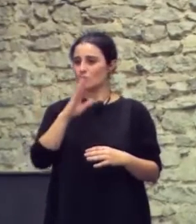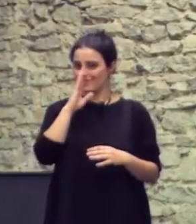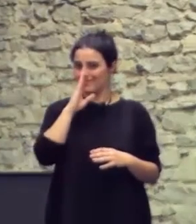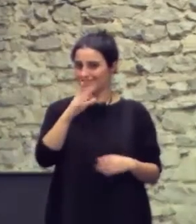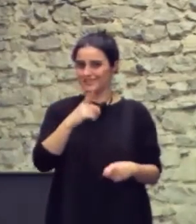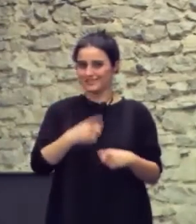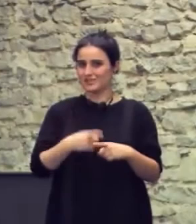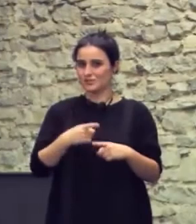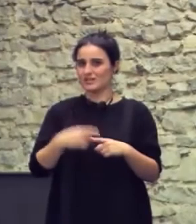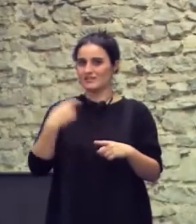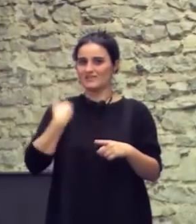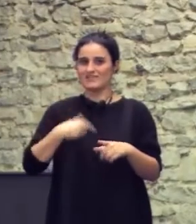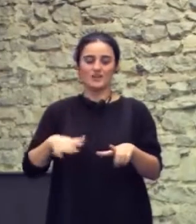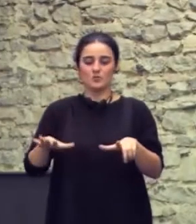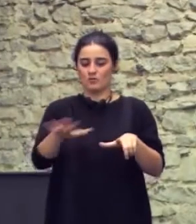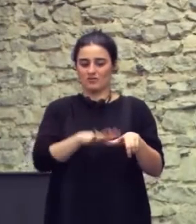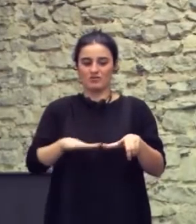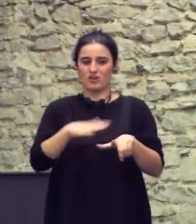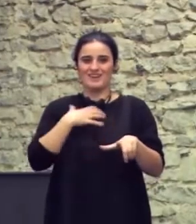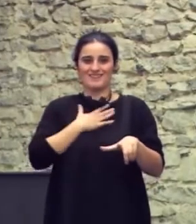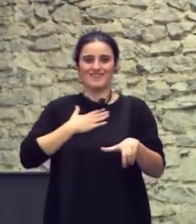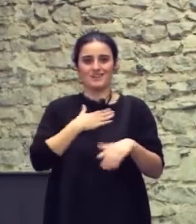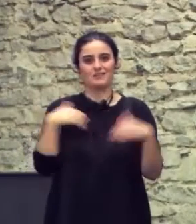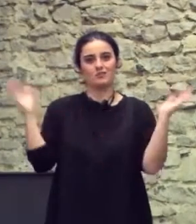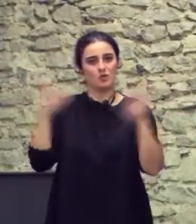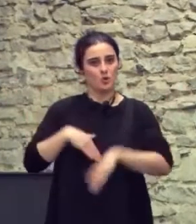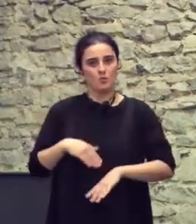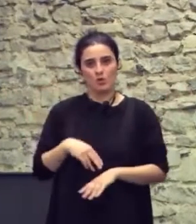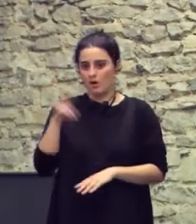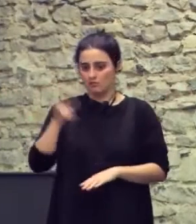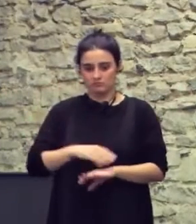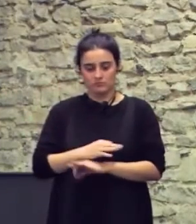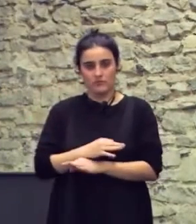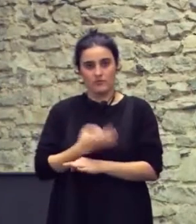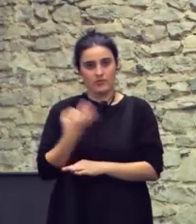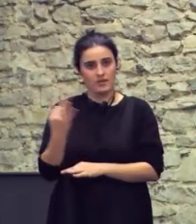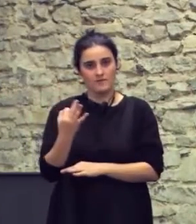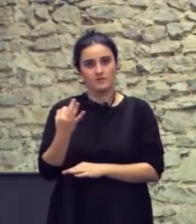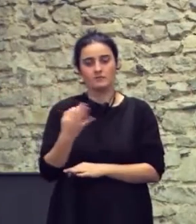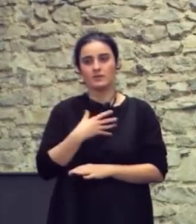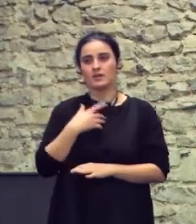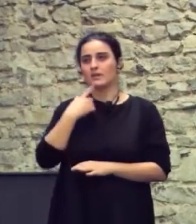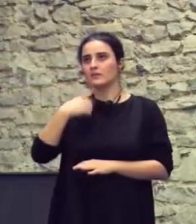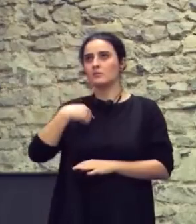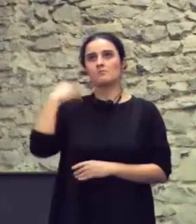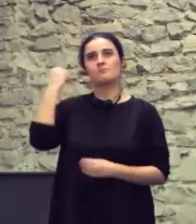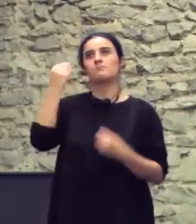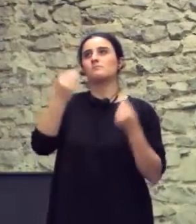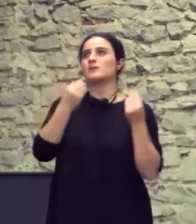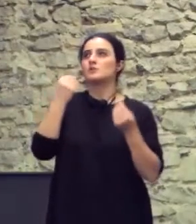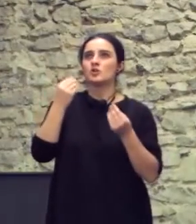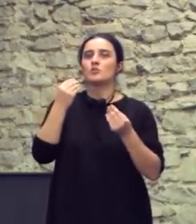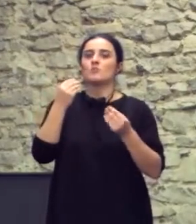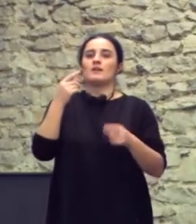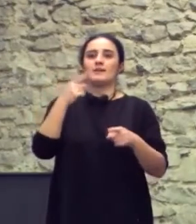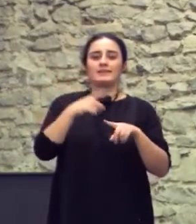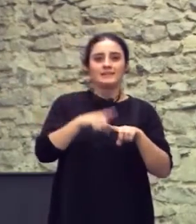izaten. Ja, de una vez. Uste dut ezinezkoa dela, gay,